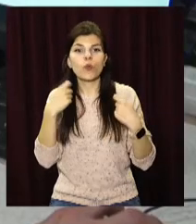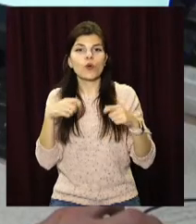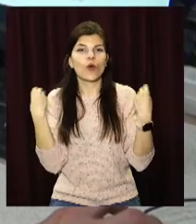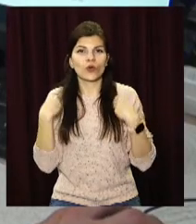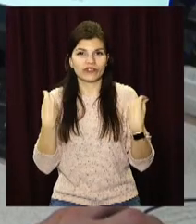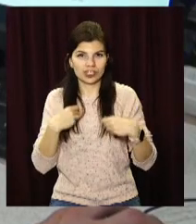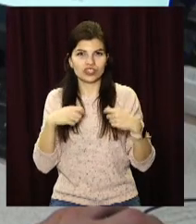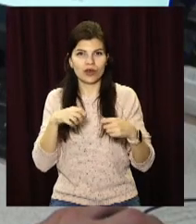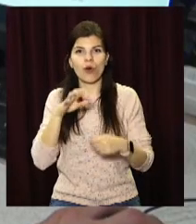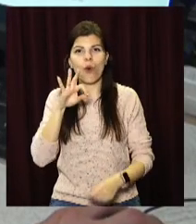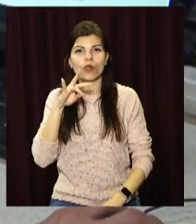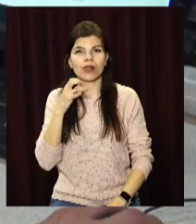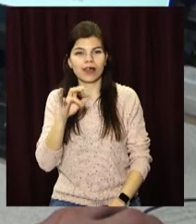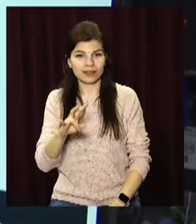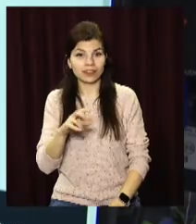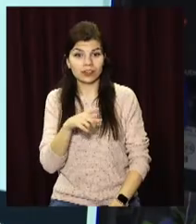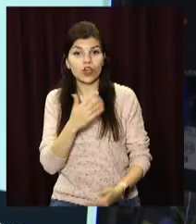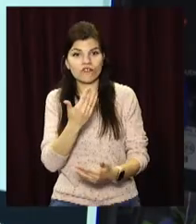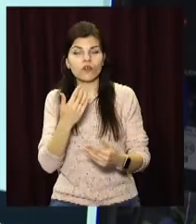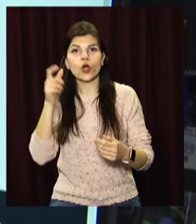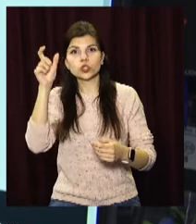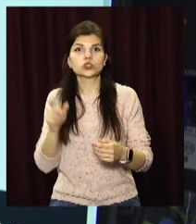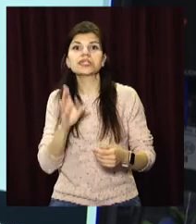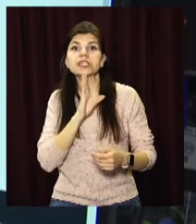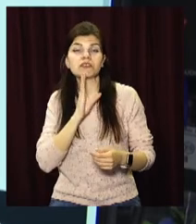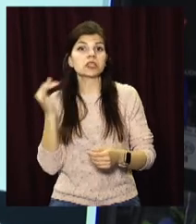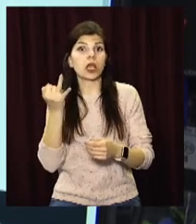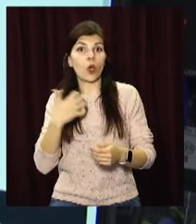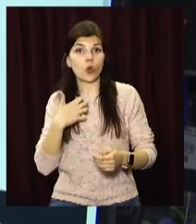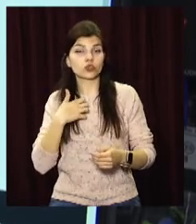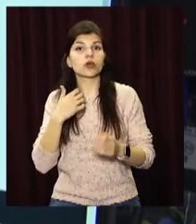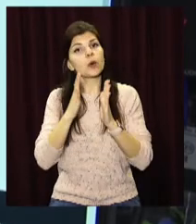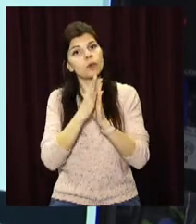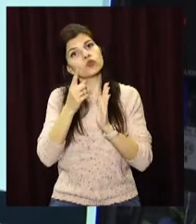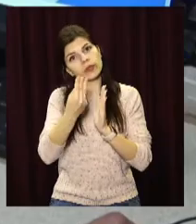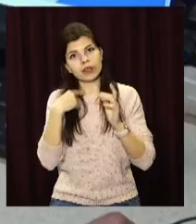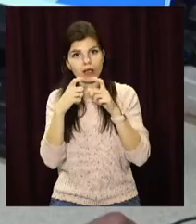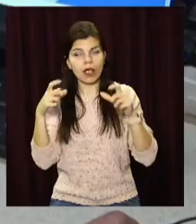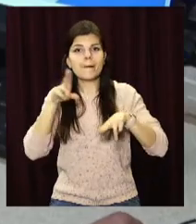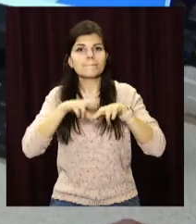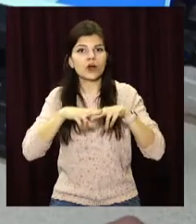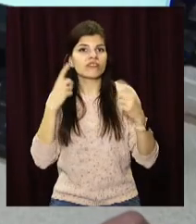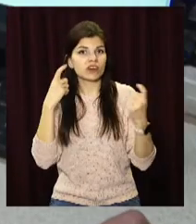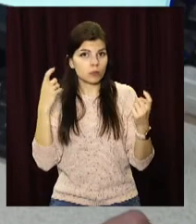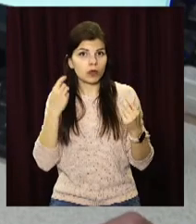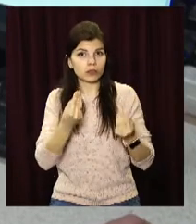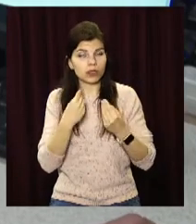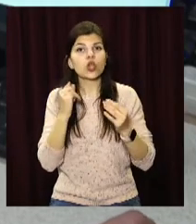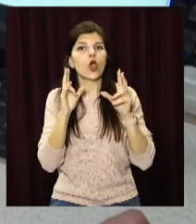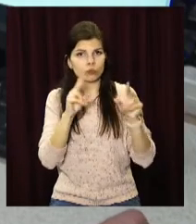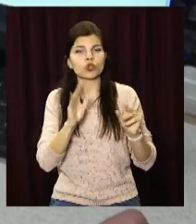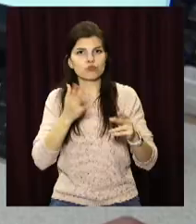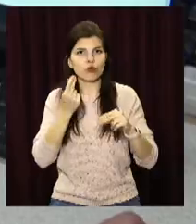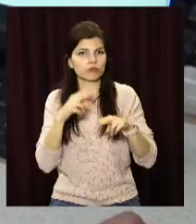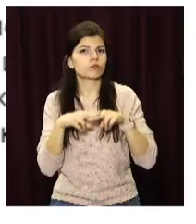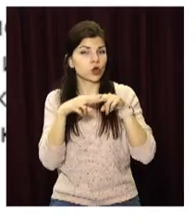одній з платформ онлайн-оголошень. Його товаром зацікавилася дівчина. Попросила реквізити картки, паспортні дані продавця та пообіцяла